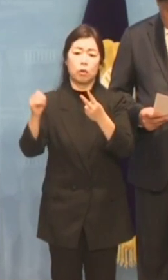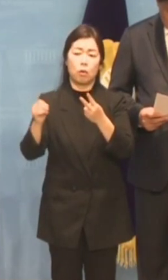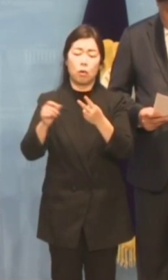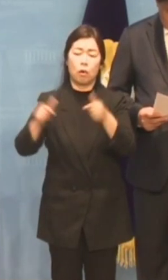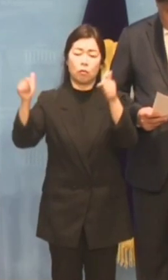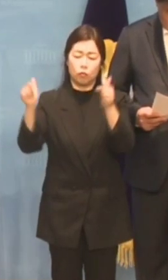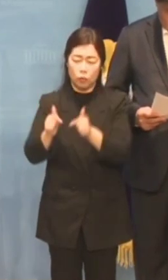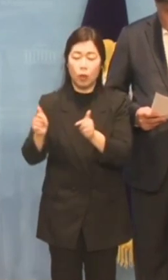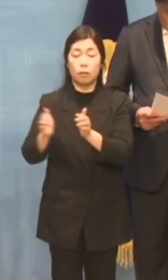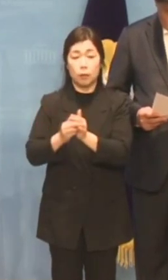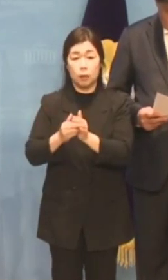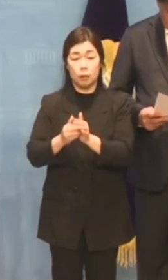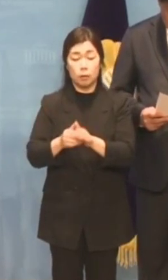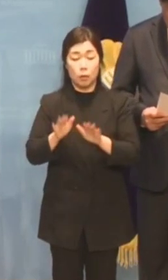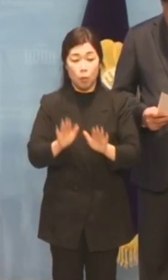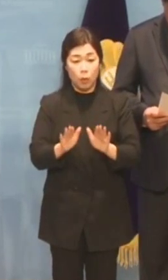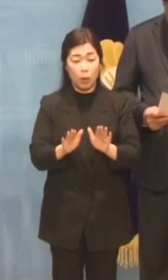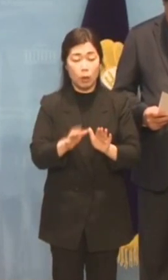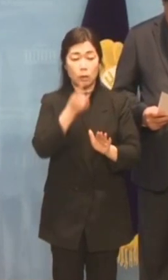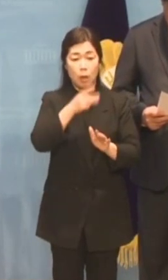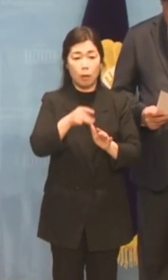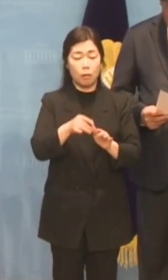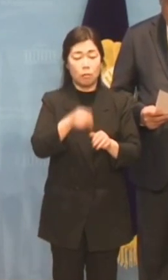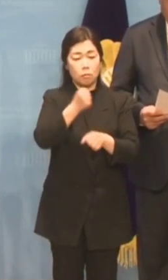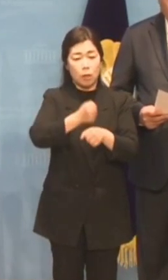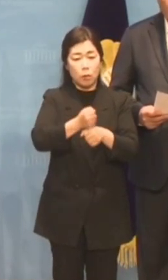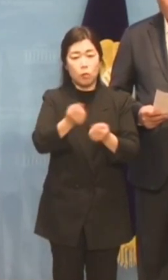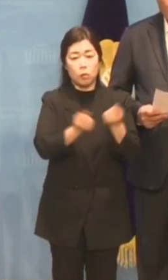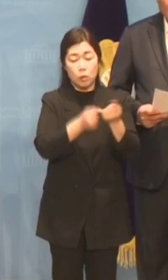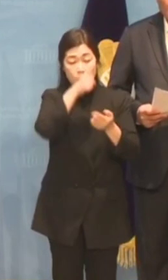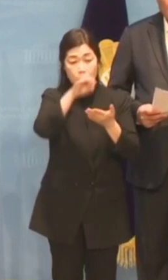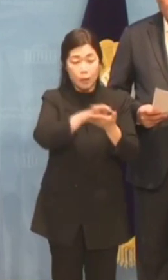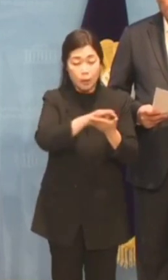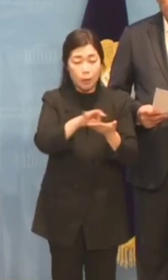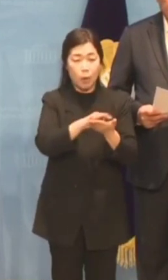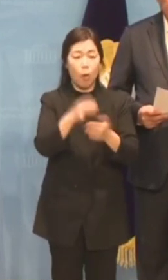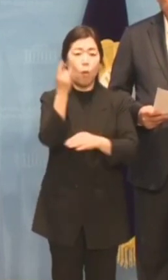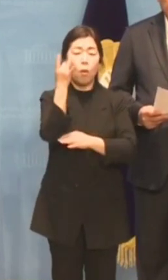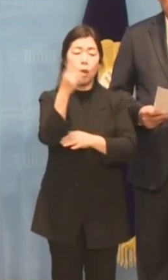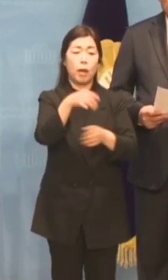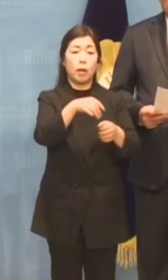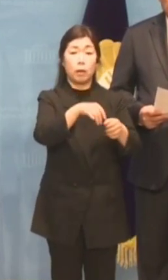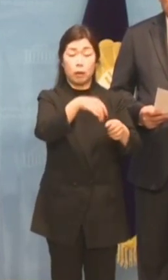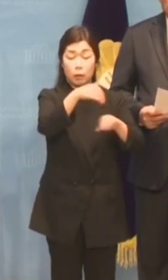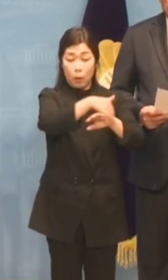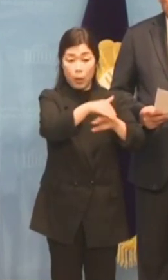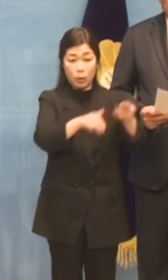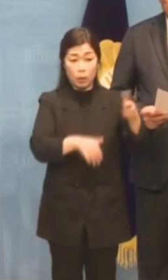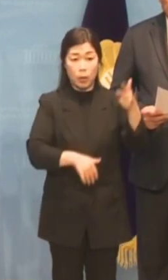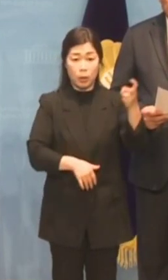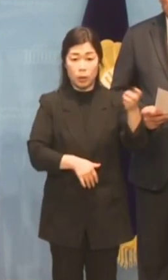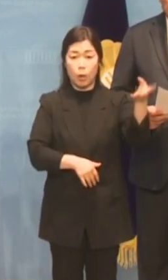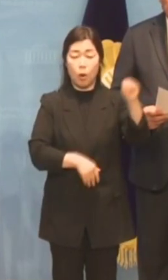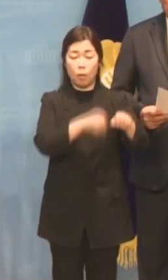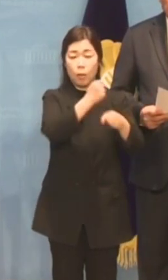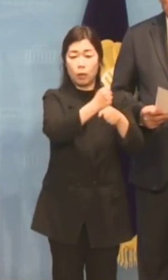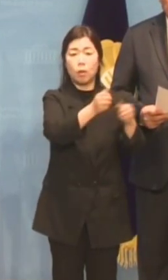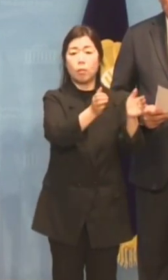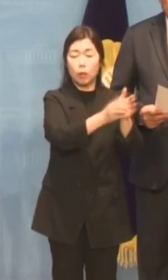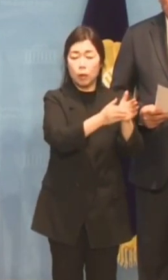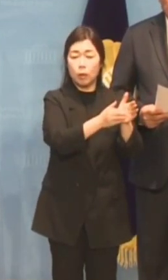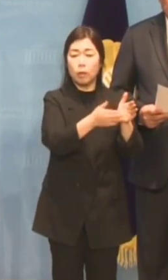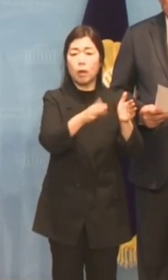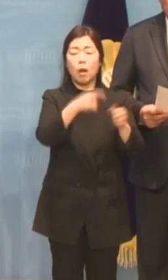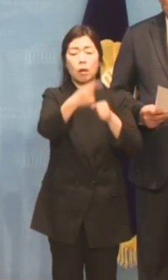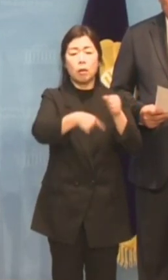2.7%로 축소했고 올해 쌀 생산 조정 예산으로 당초 720억 원을 편성하는 등